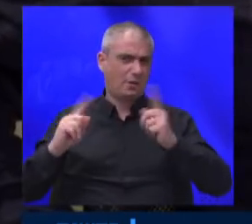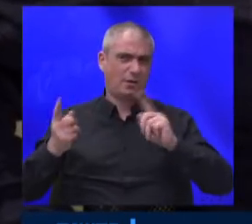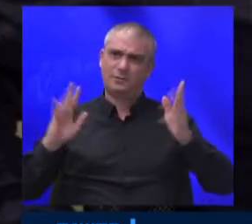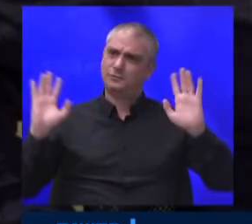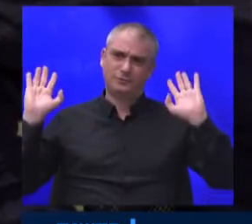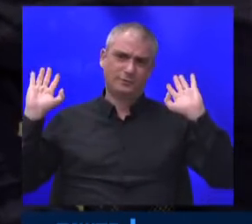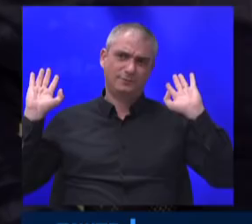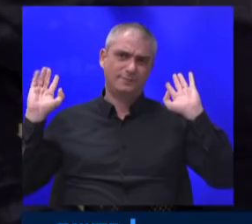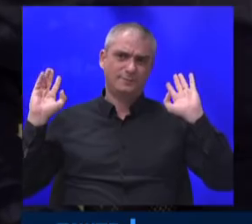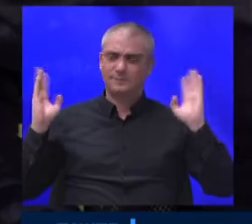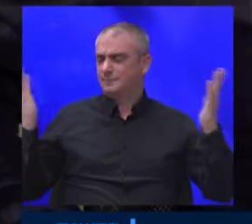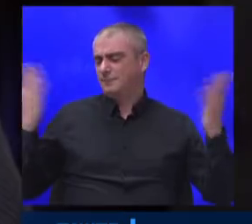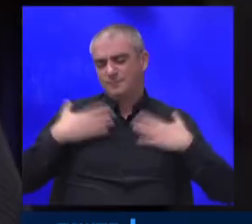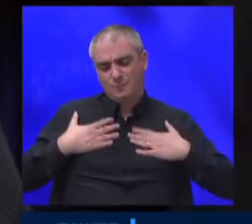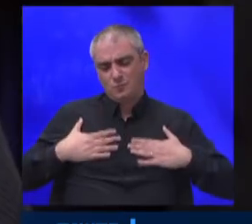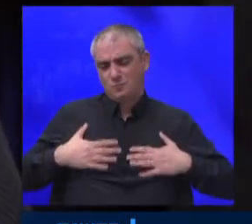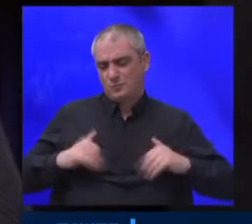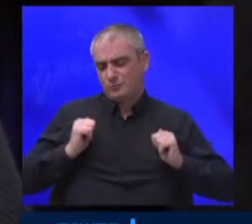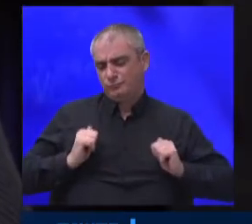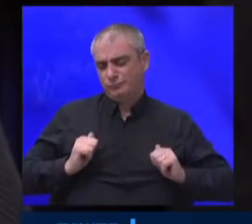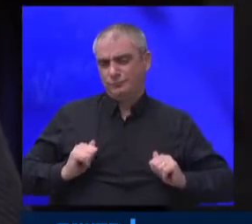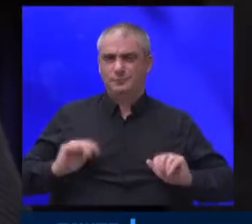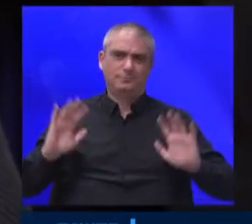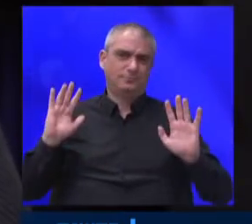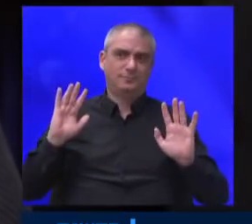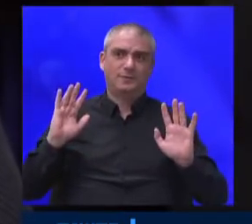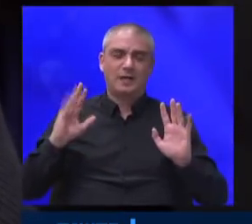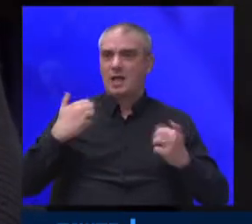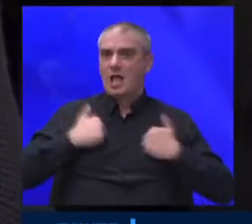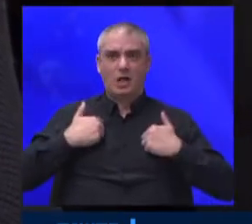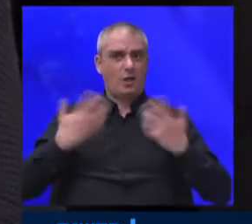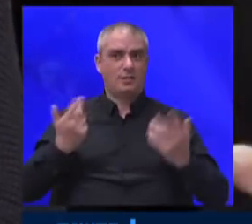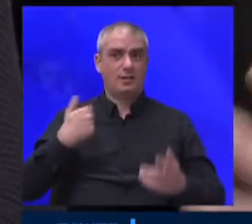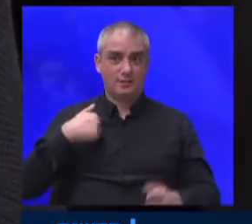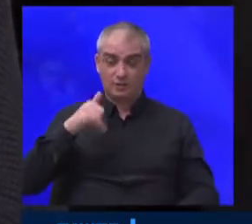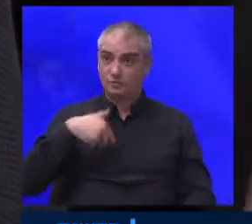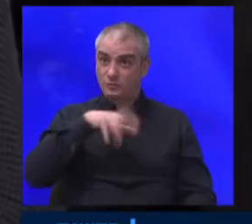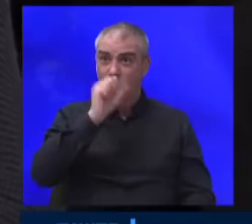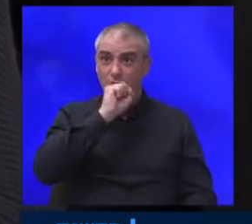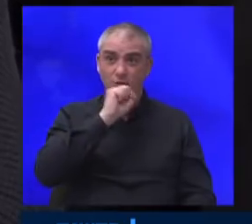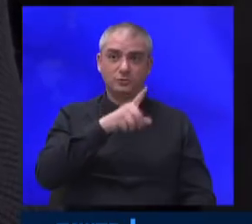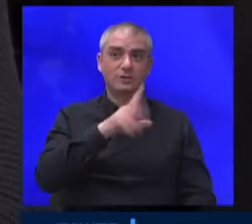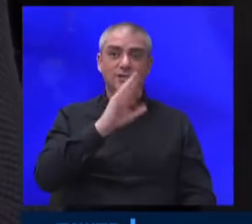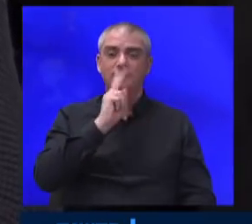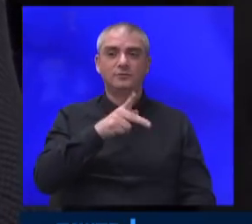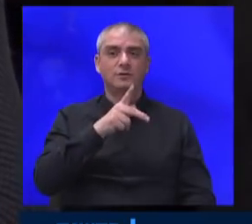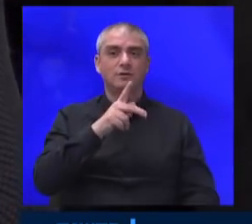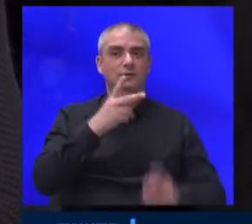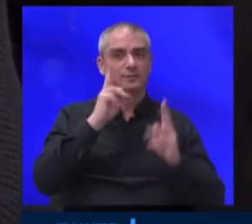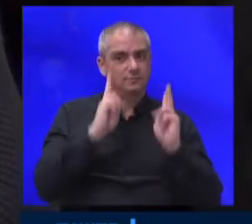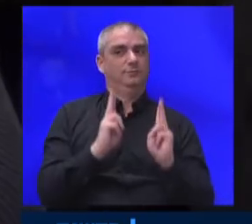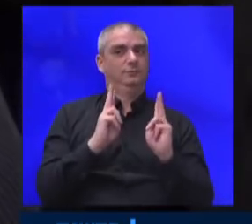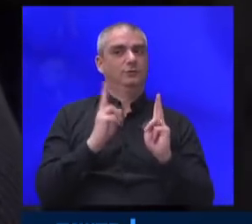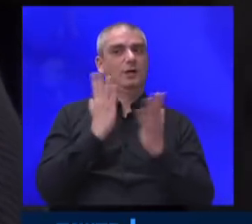מאפשרים אחד לשני, נינוחים. אין נגו, למשל, אבל עכשיו כשאני הולך לשיר, אם אפשר להיות בפריז,